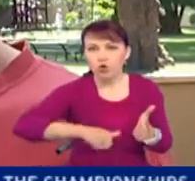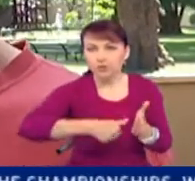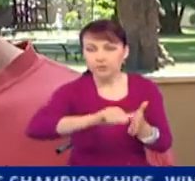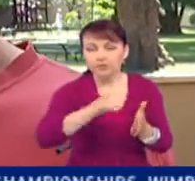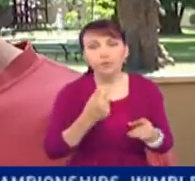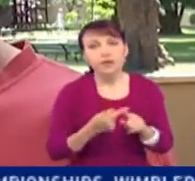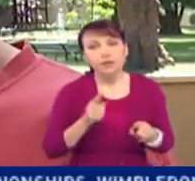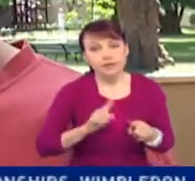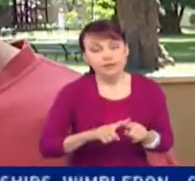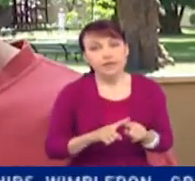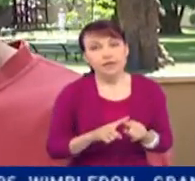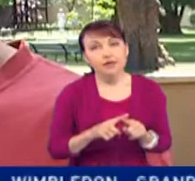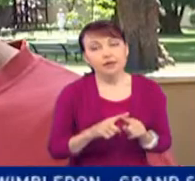правило,